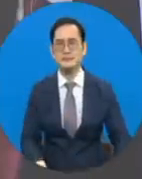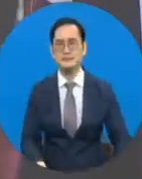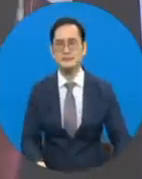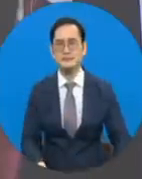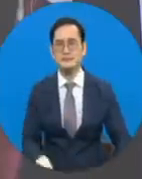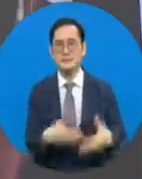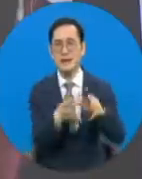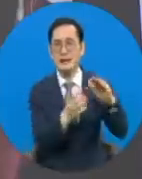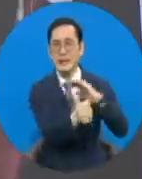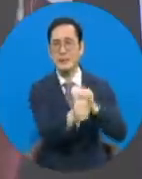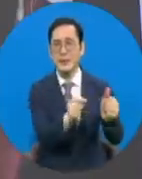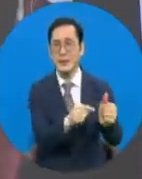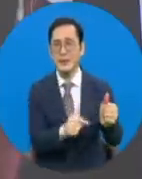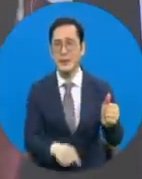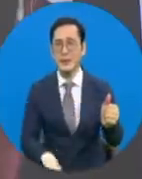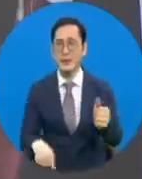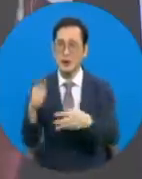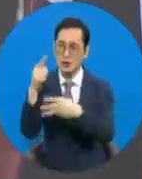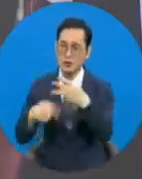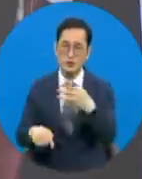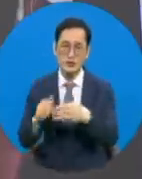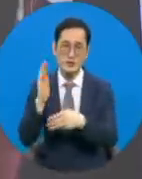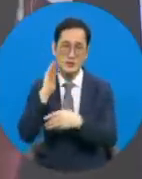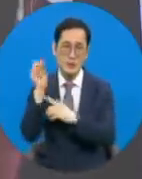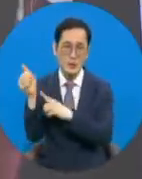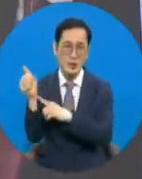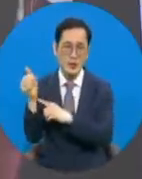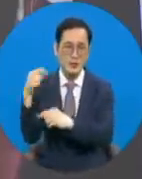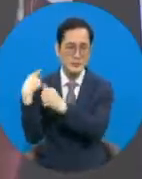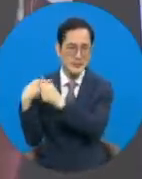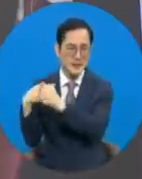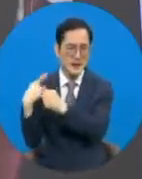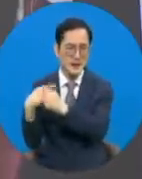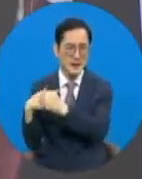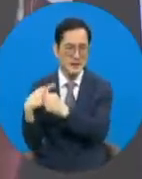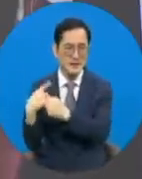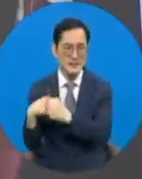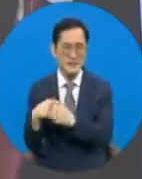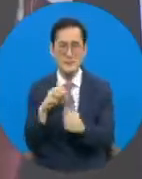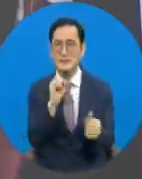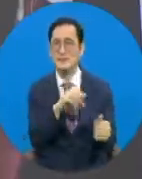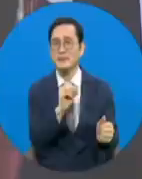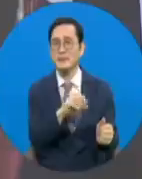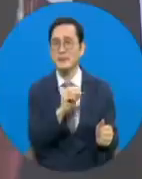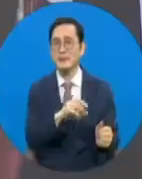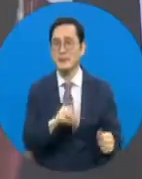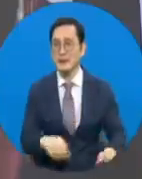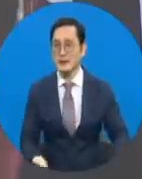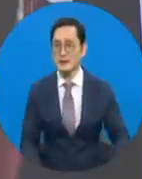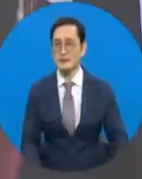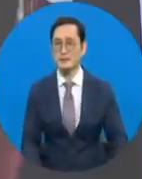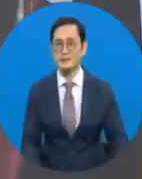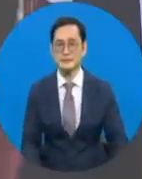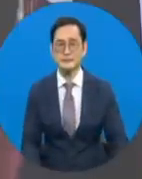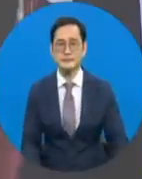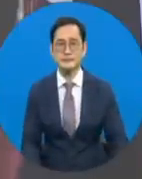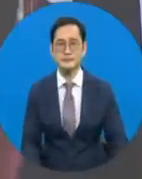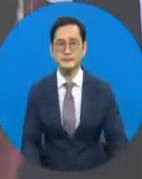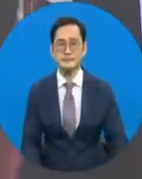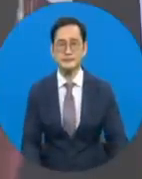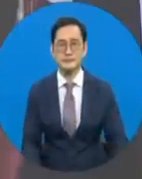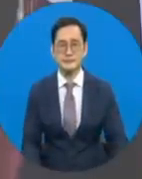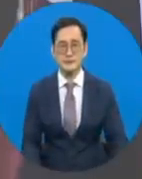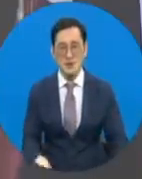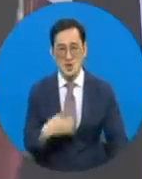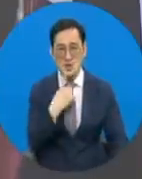앞에서 윤석열 정부의 한미 동맹 외교를 정면 비판하고 후회를 언급하면서 사실상